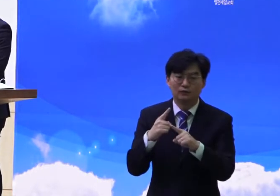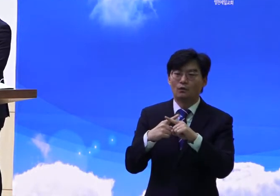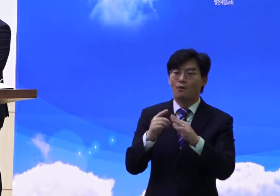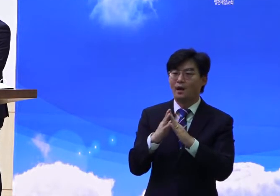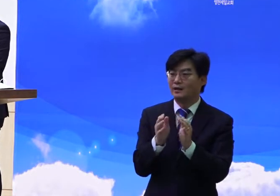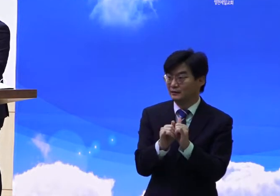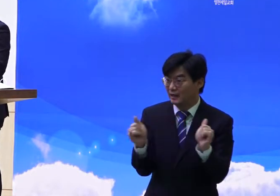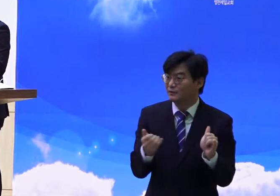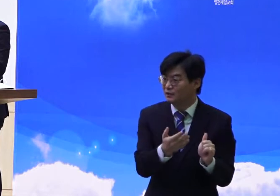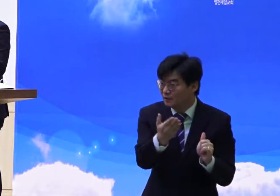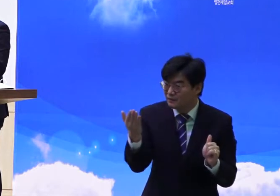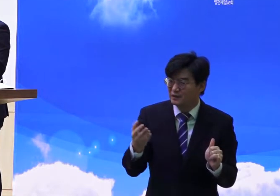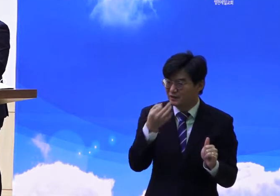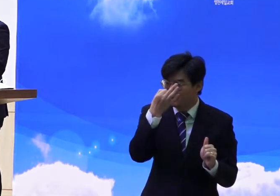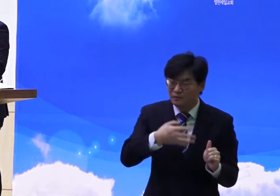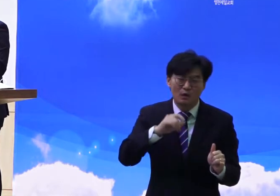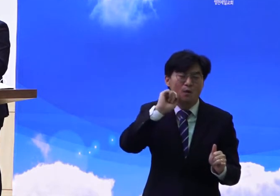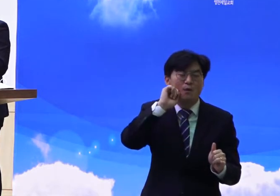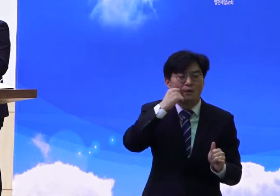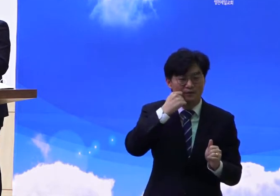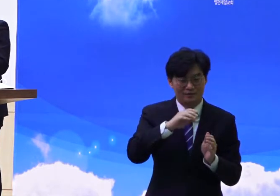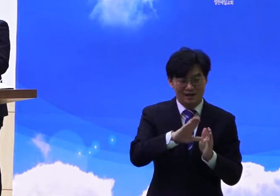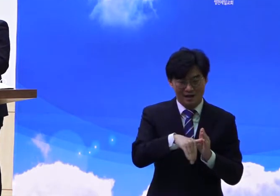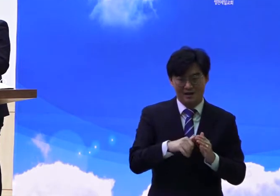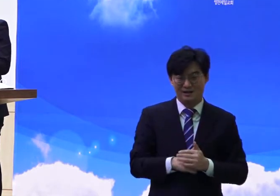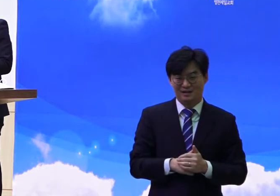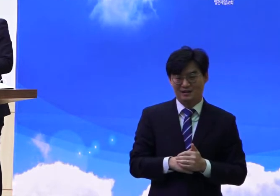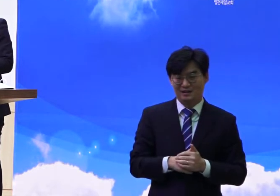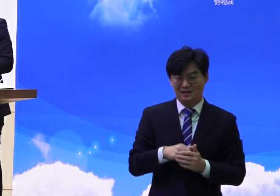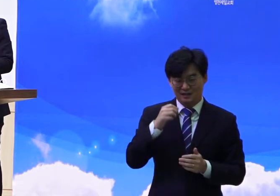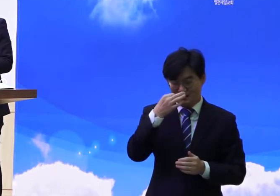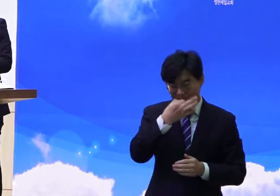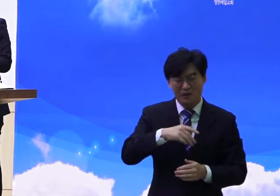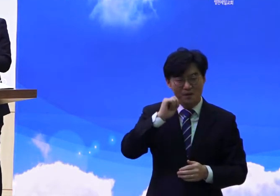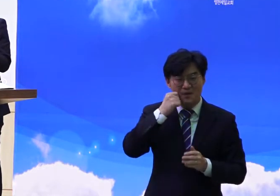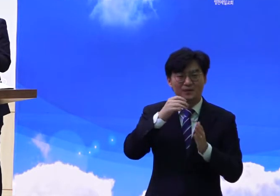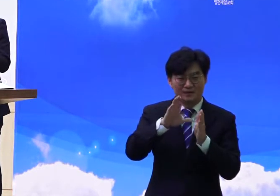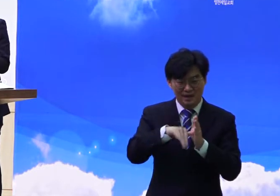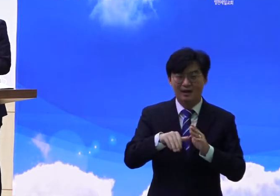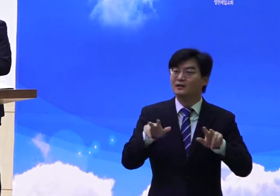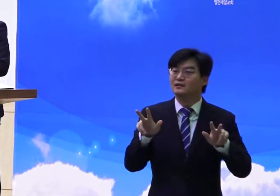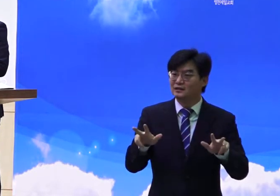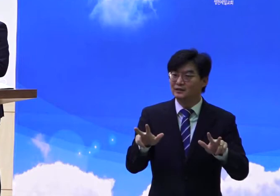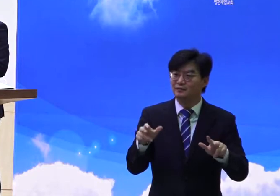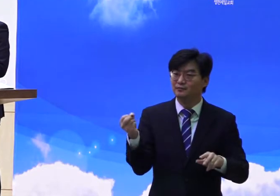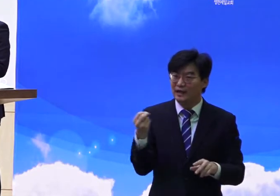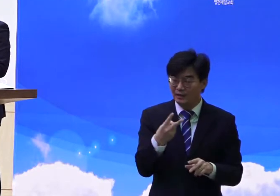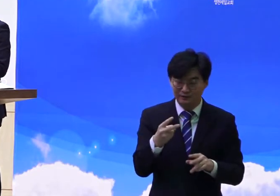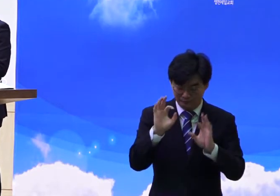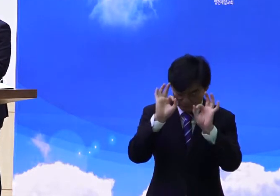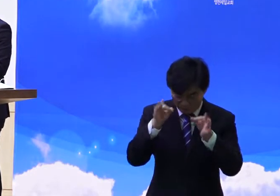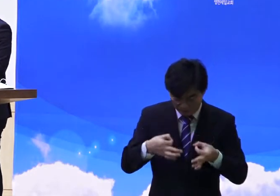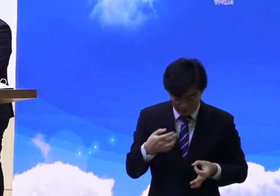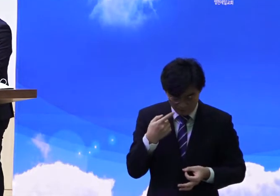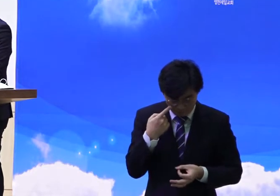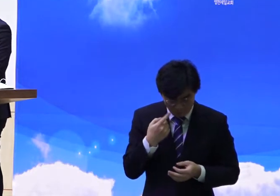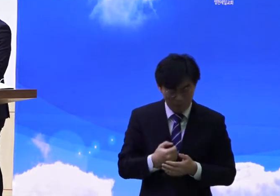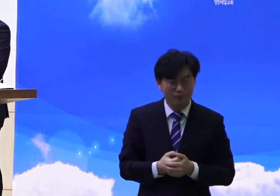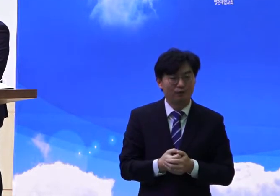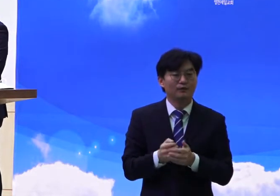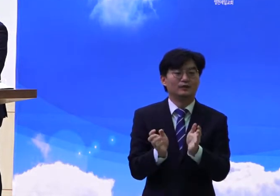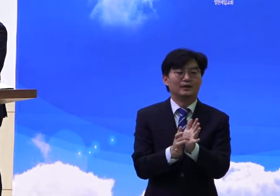함께 예수님과 함께 이 어려운 때에 주님과 동행하면서 승리의 발걸음을 걸읍시다 하고